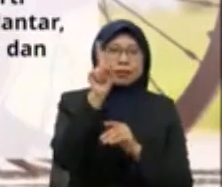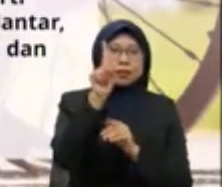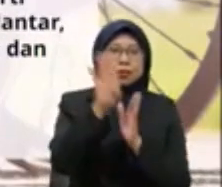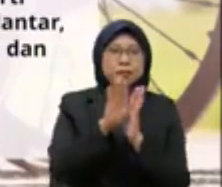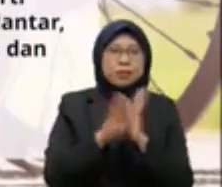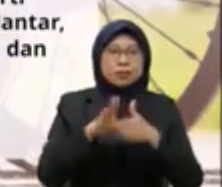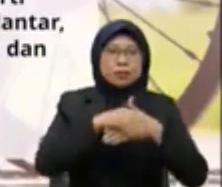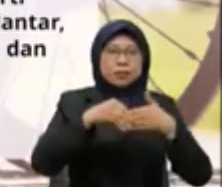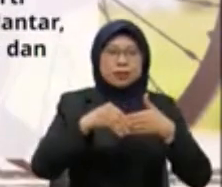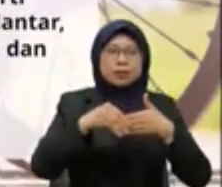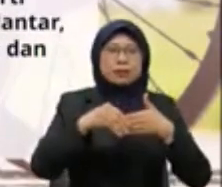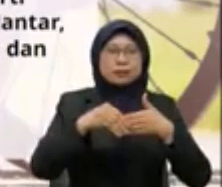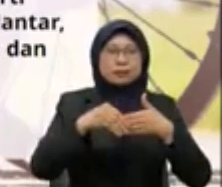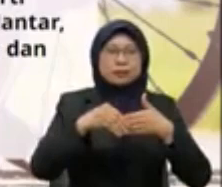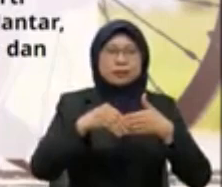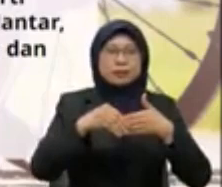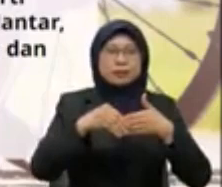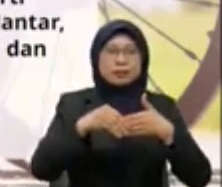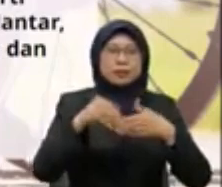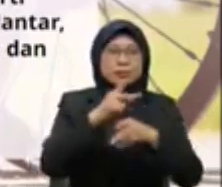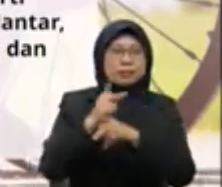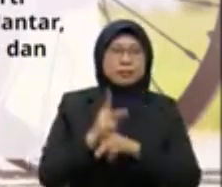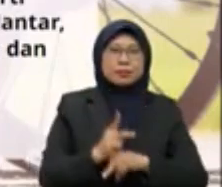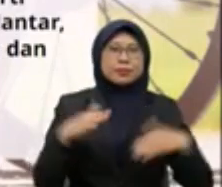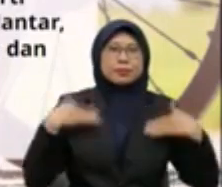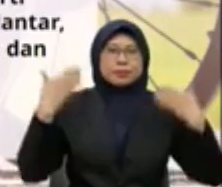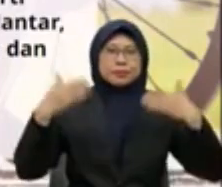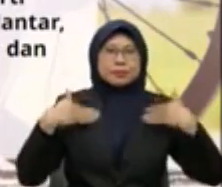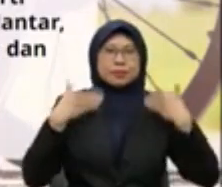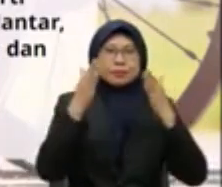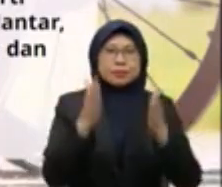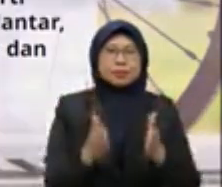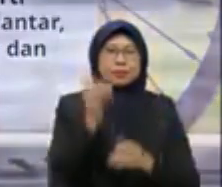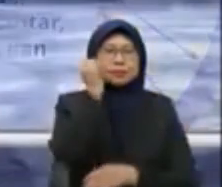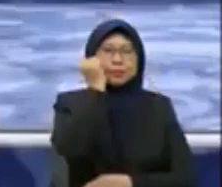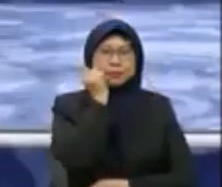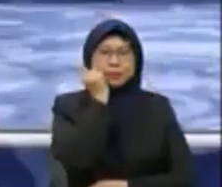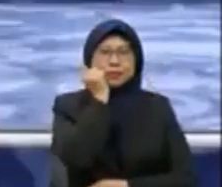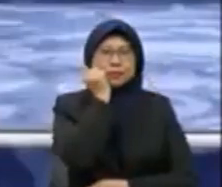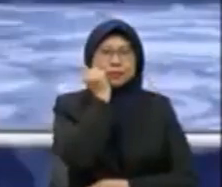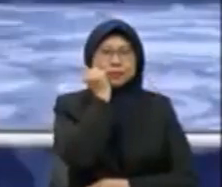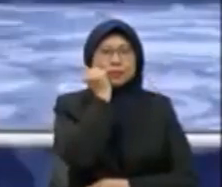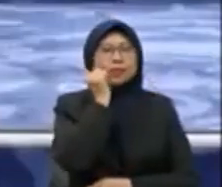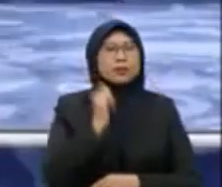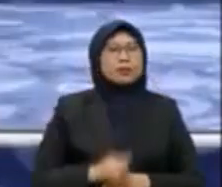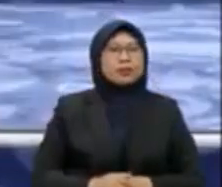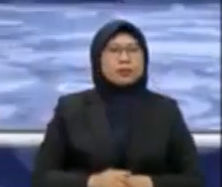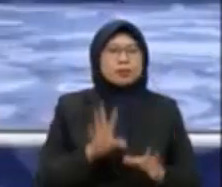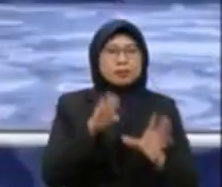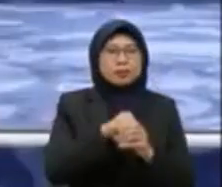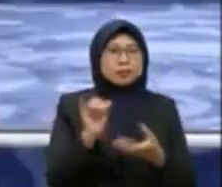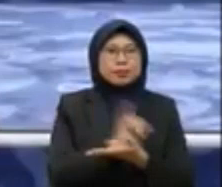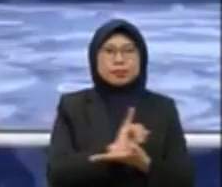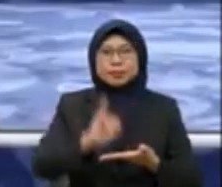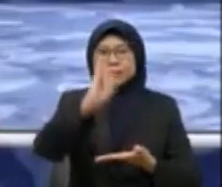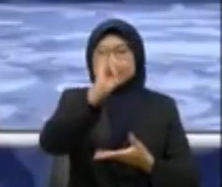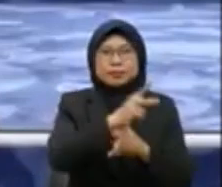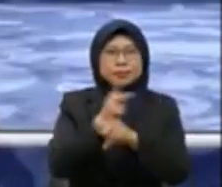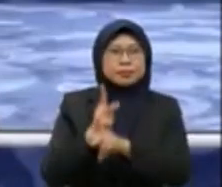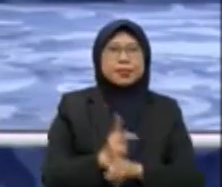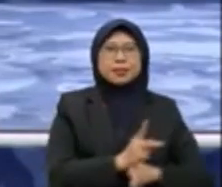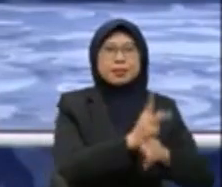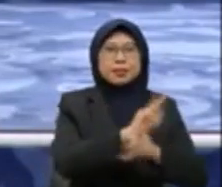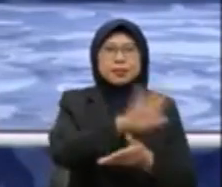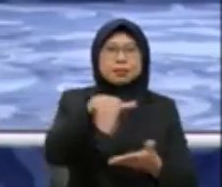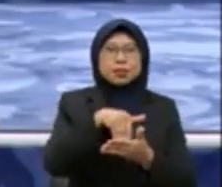RM1 bilion diperuntukkan bagi melindungi kesejahteraan warga emas. Ini termasuk institusi penjagaan